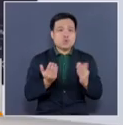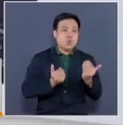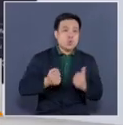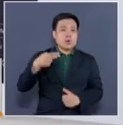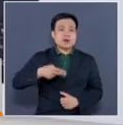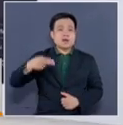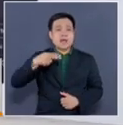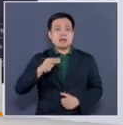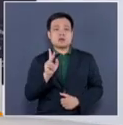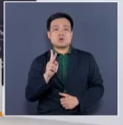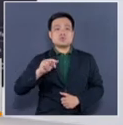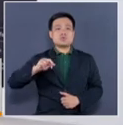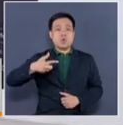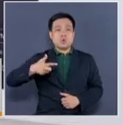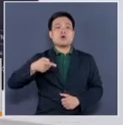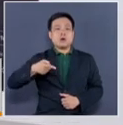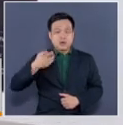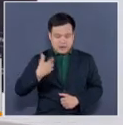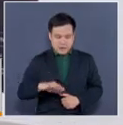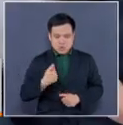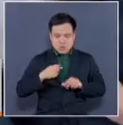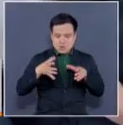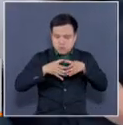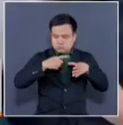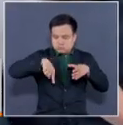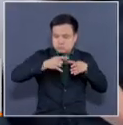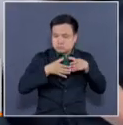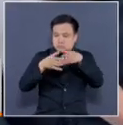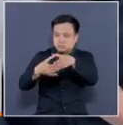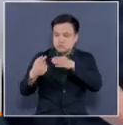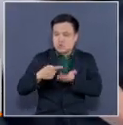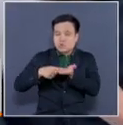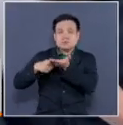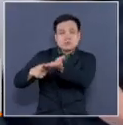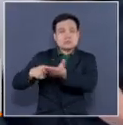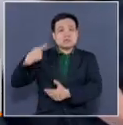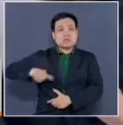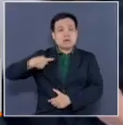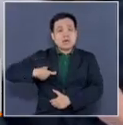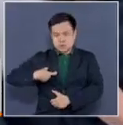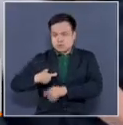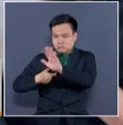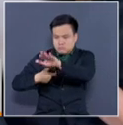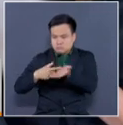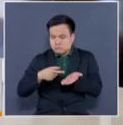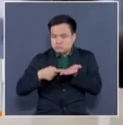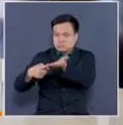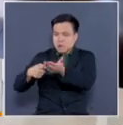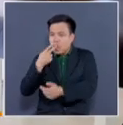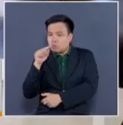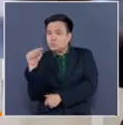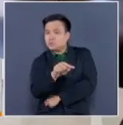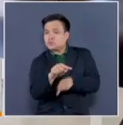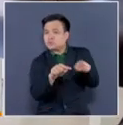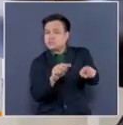ณรงค์แก้วเพชรค่ะประธานเครือข่ายรณรงค์ทวงคืนความยุติธรรมในสังคมอยากจะให้ช่วยตรวจสอบหน่อยเพราะว่าสงสัยว่าอ